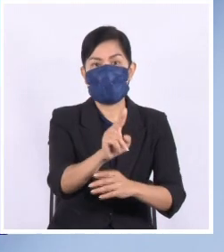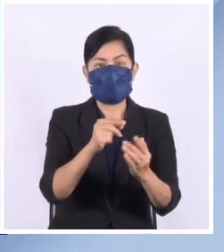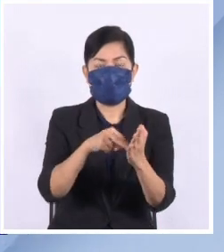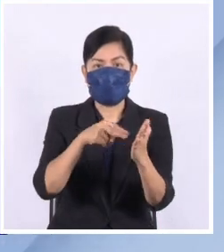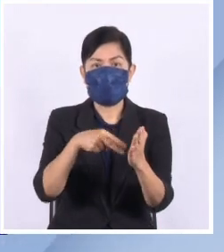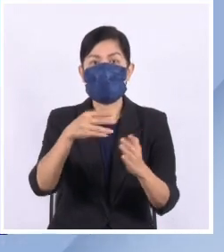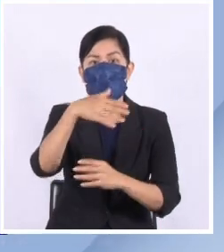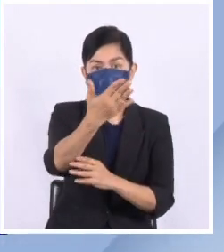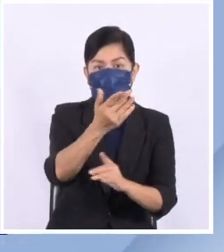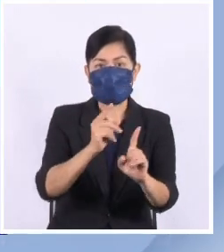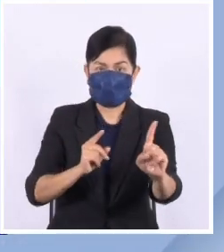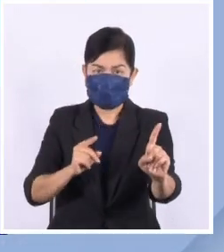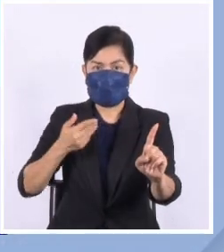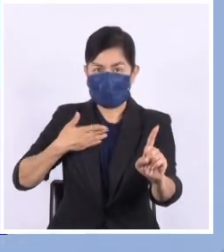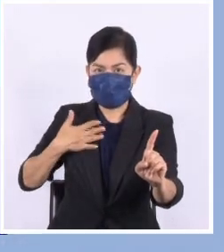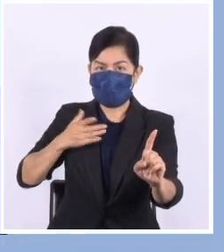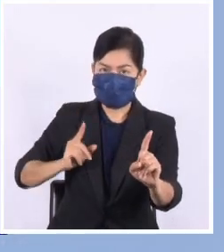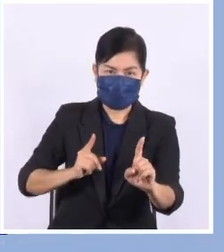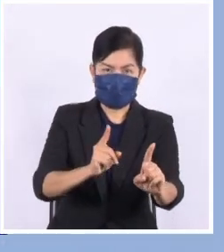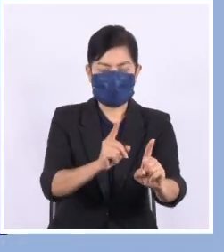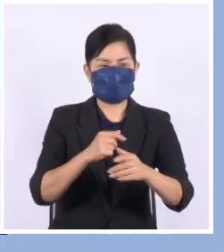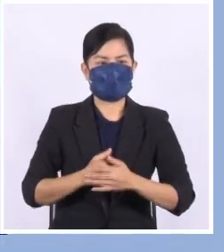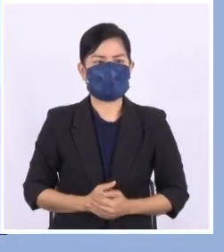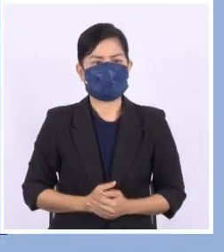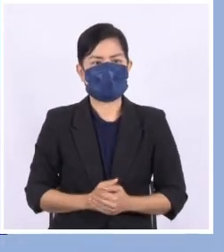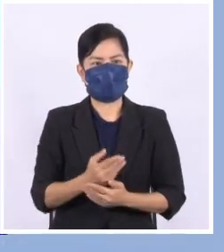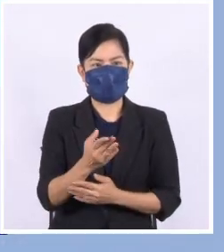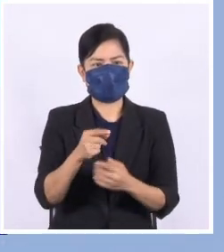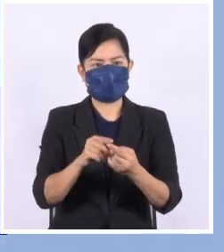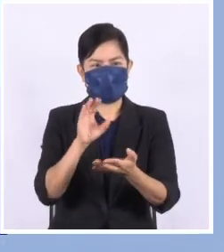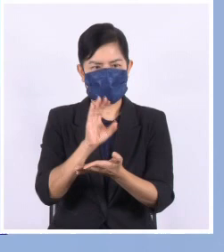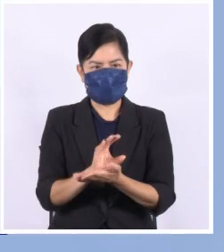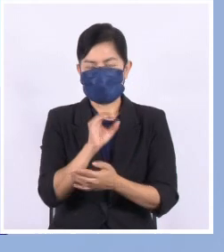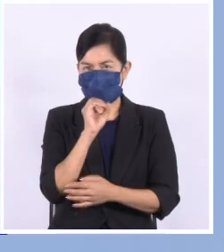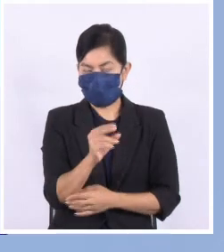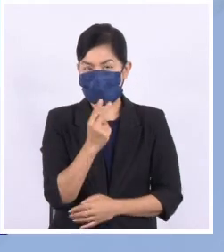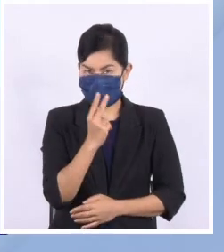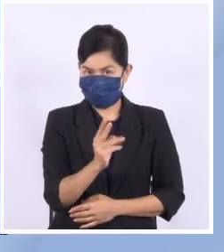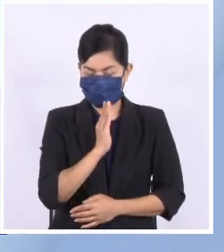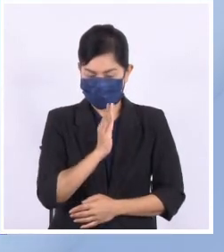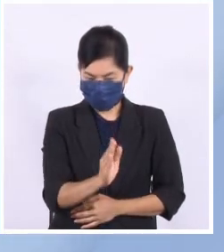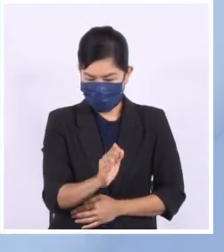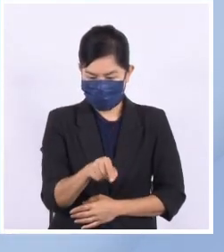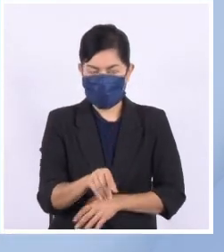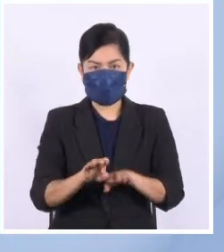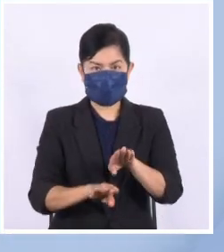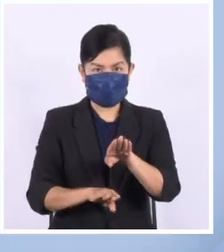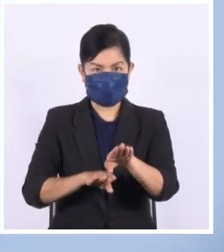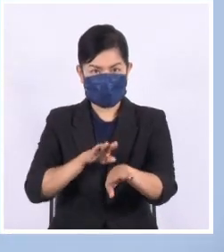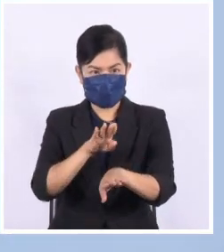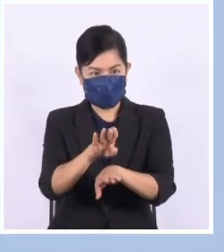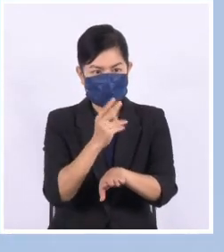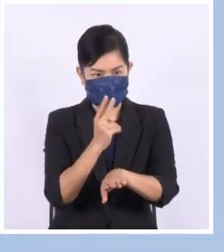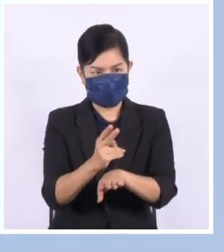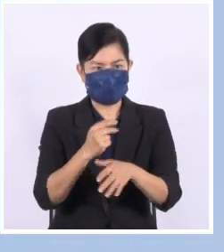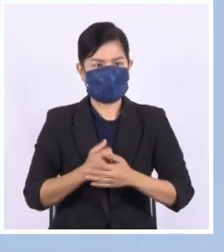ที่ก็แจ้งไปนี่นะครับขึ้นไปโรงพักครับพิสูจน์เลยดูสิเดินให้ดูสิเดินตรงไหม ไม่เ ซโอ้โหเนี่ยนะครับเนี่ย นี่